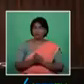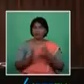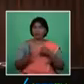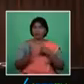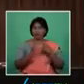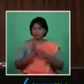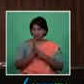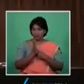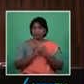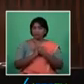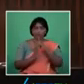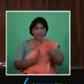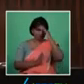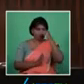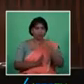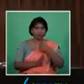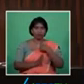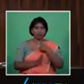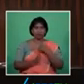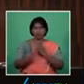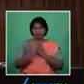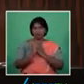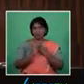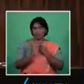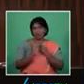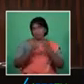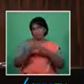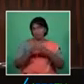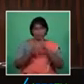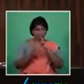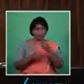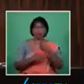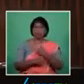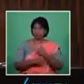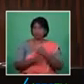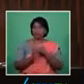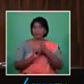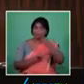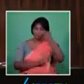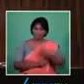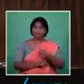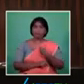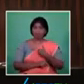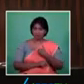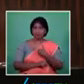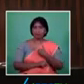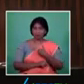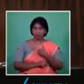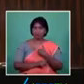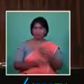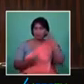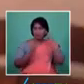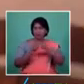කරනවා එතුමනේ ගරු කතානායකතුමනේ මට වරප්‍රසාද ප්‍රශ්නයක් අතු කරන්න අවසරය ඉල්ලනවා මම පෞද්ගලිකව මේ කතාව හොද හොද මඩේ